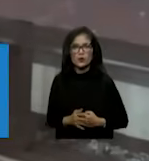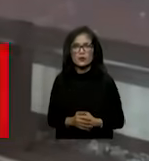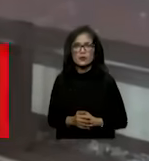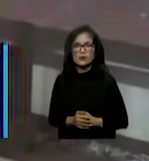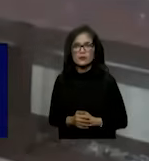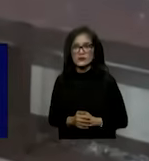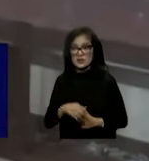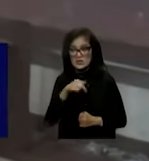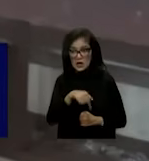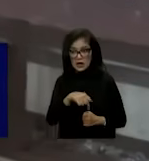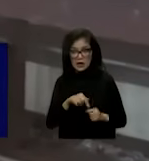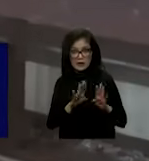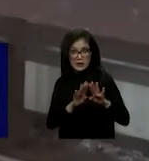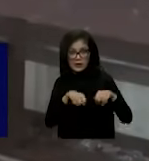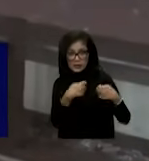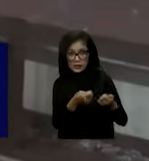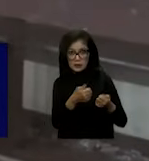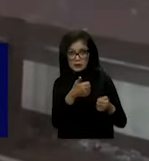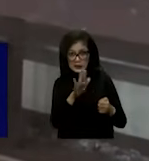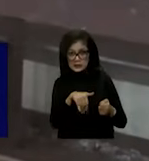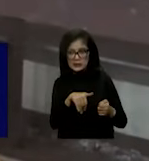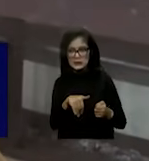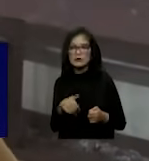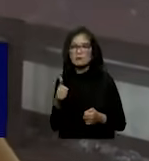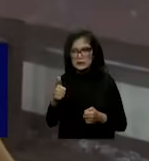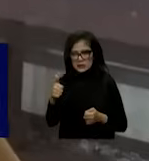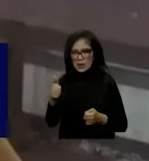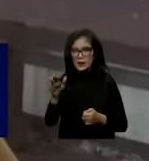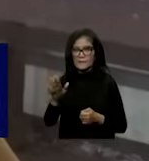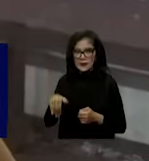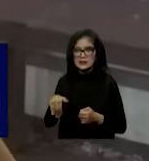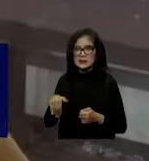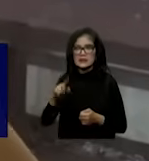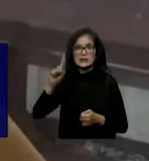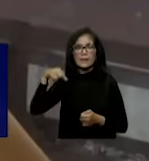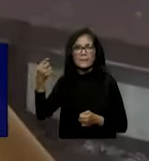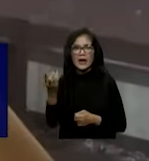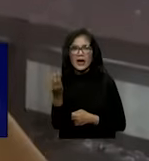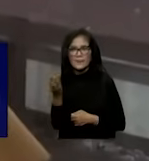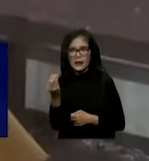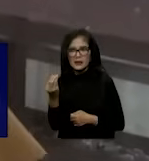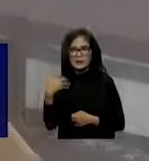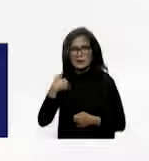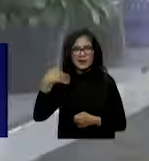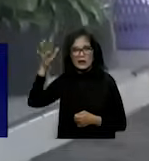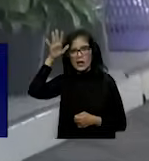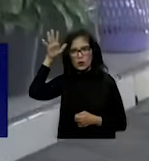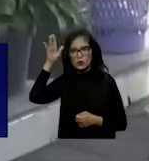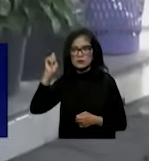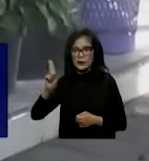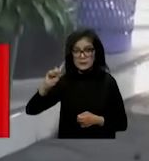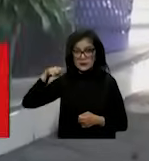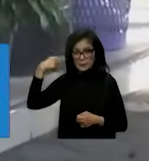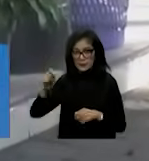ini sampai kapan, Bu? Ya, nanti sampai.